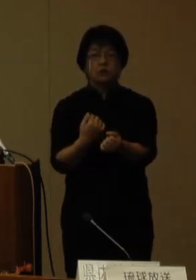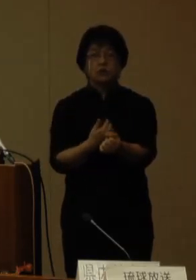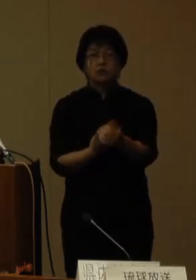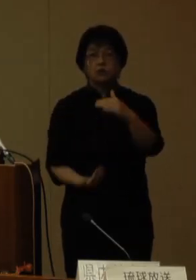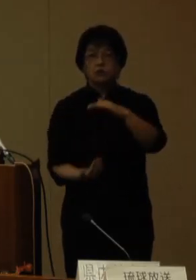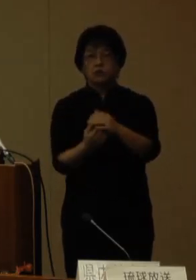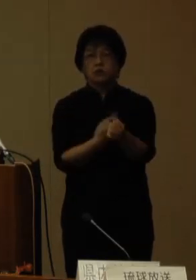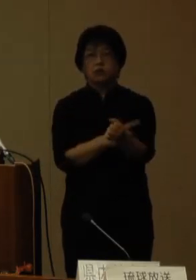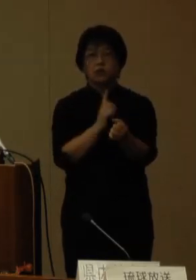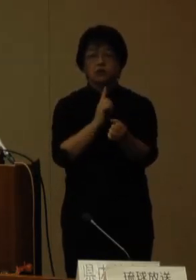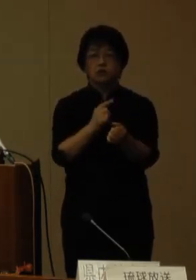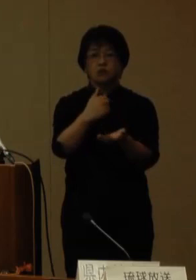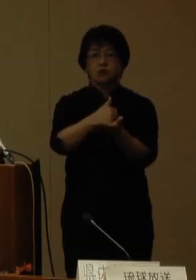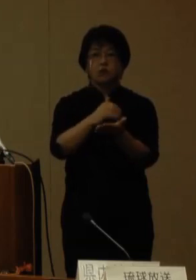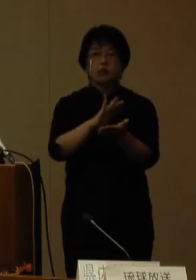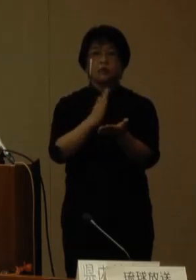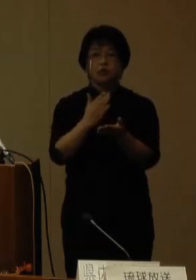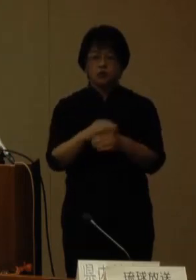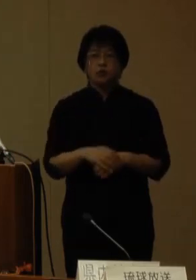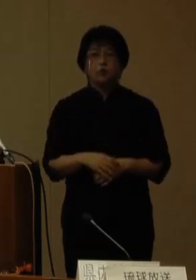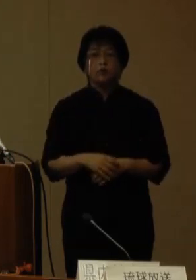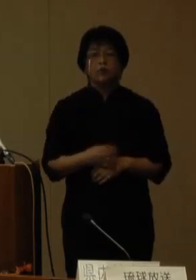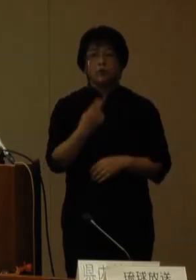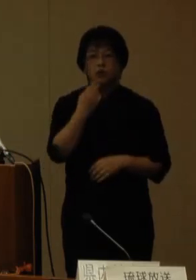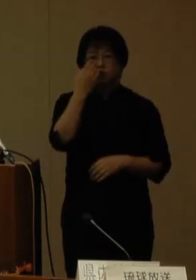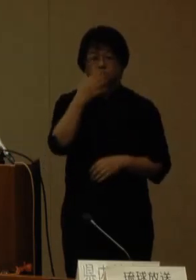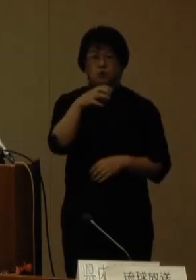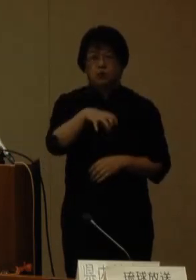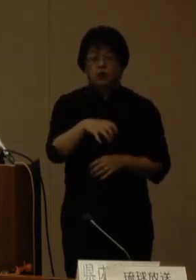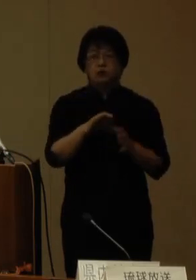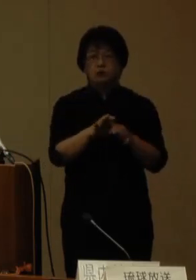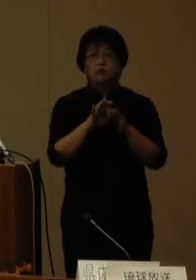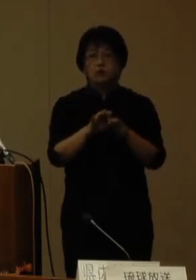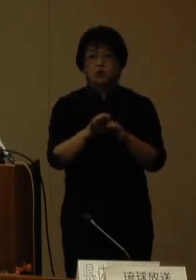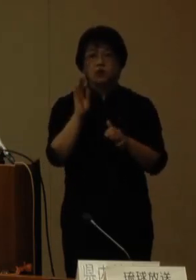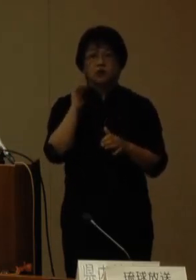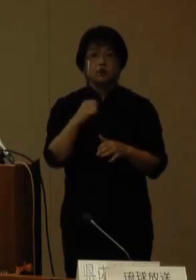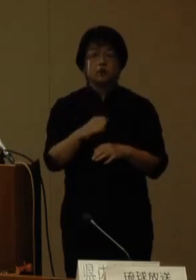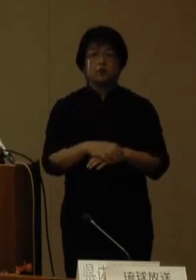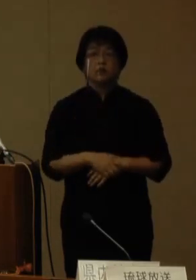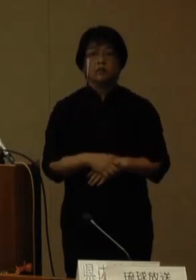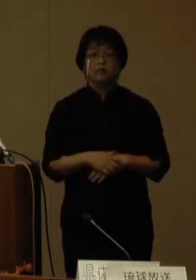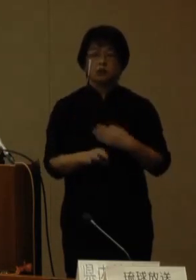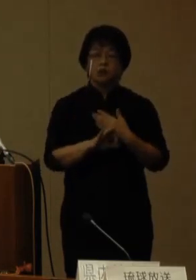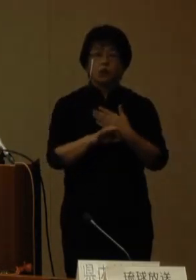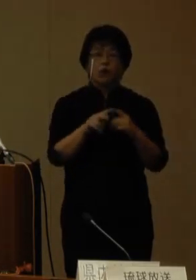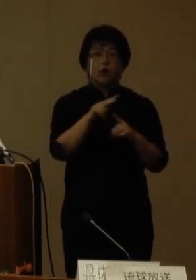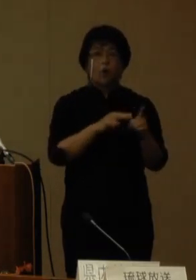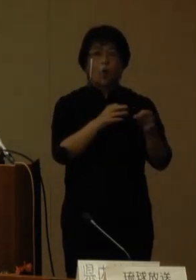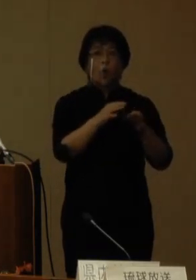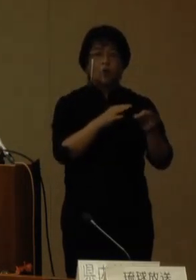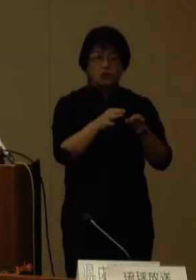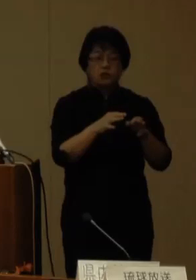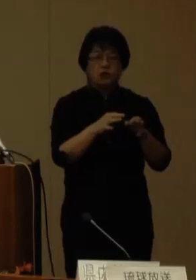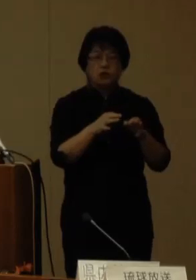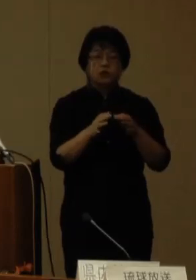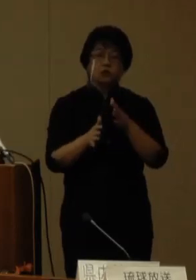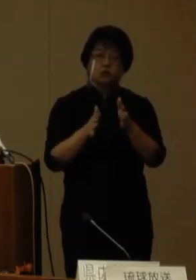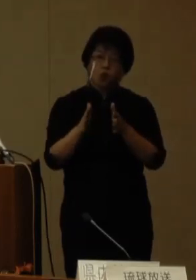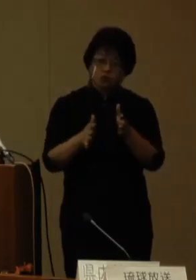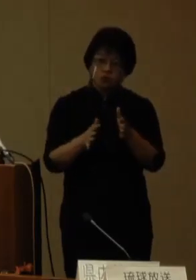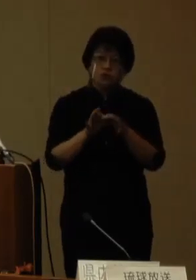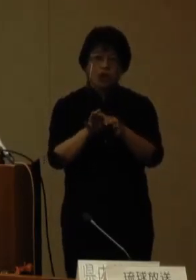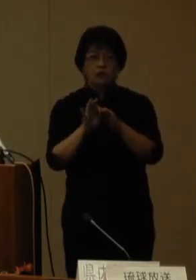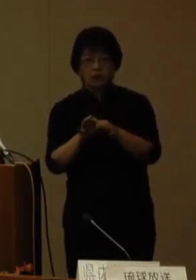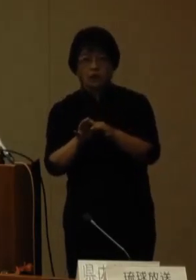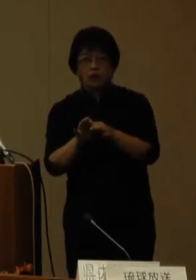飲食店等以外への施設への要請についてちょっとお伺いしたいんですが、小売店ですとか、まあ、スポーツクラブ、パチンコ屋さんとか